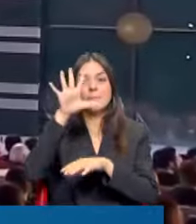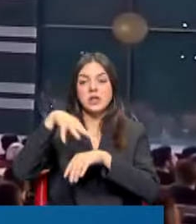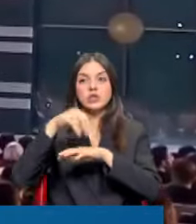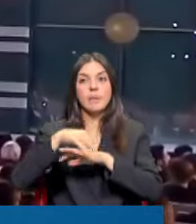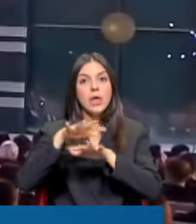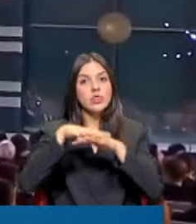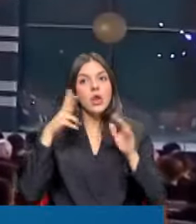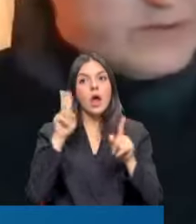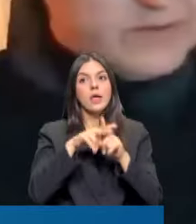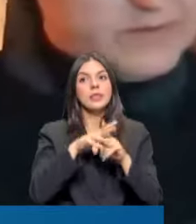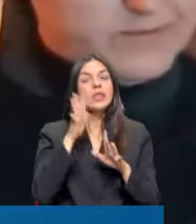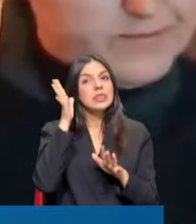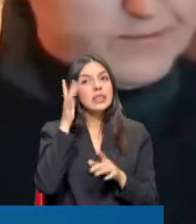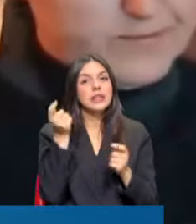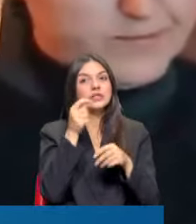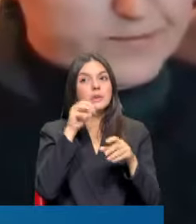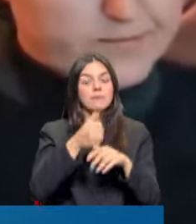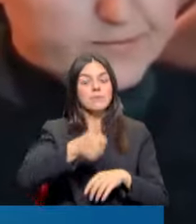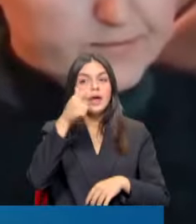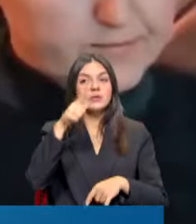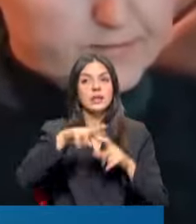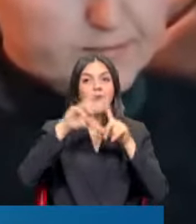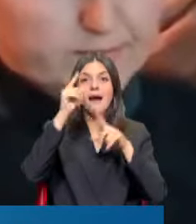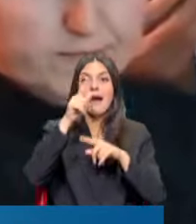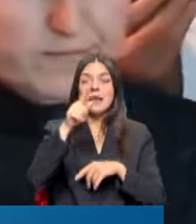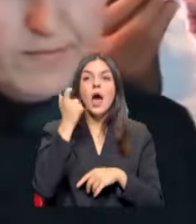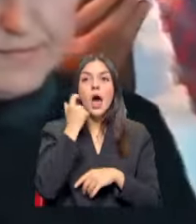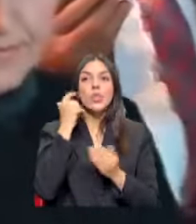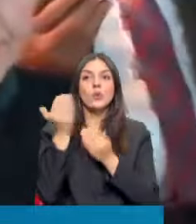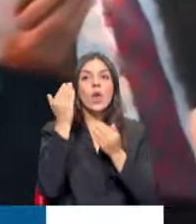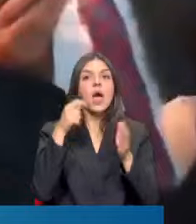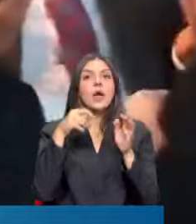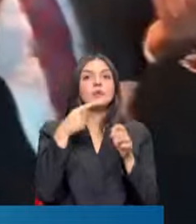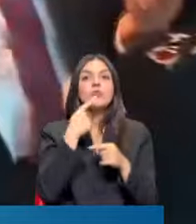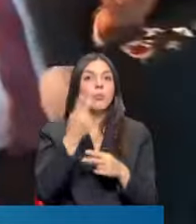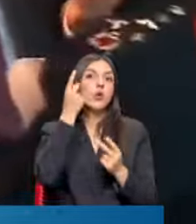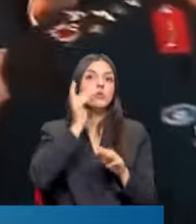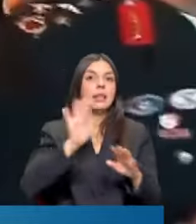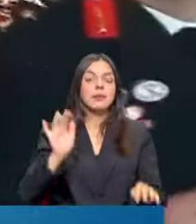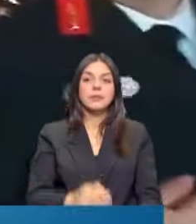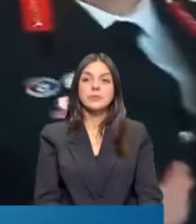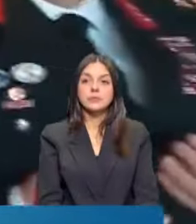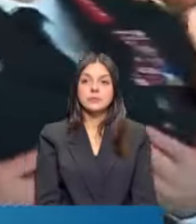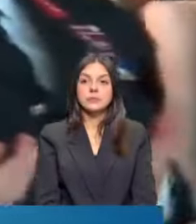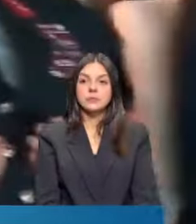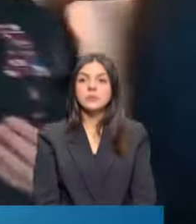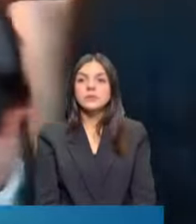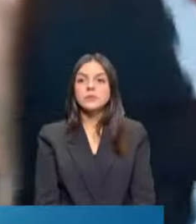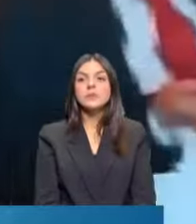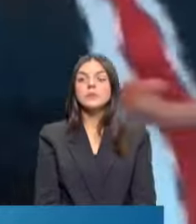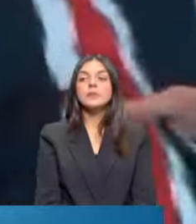düzenlenen törene katılan Diyanet İşleri Başkanı Ali Erbaş, Atatürk'e dua etmeyi unutmadı. 30 Ağustos'un